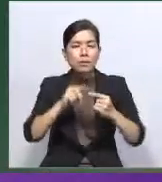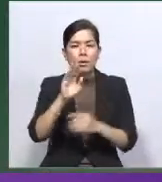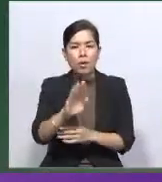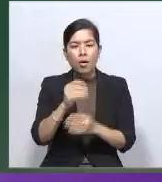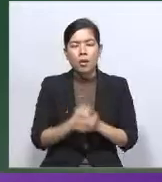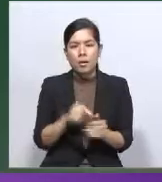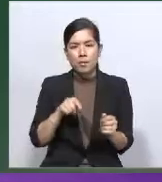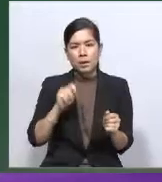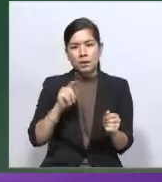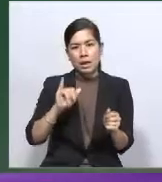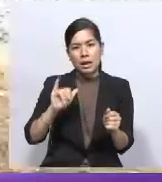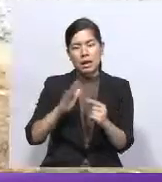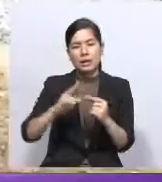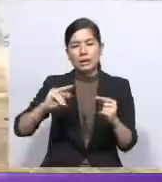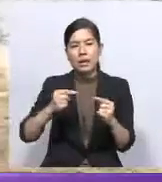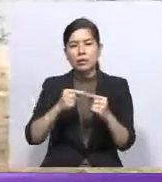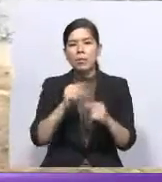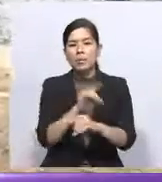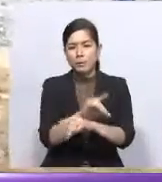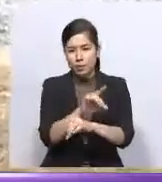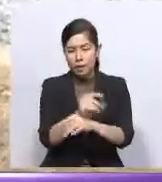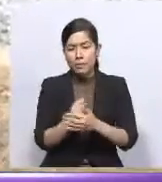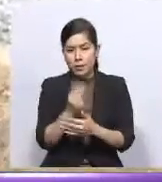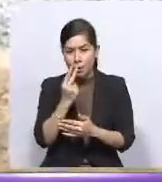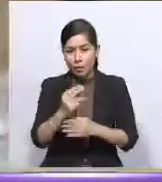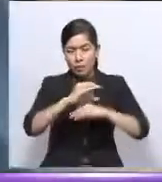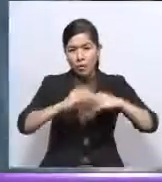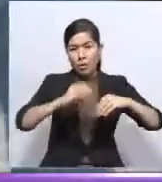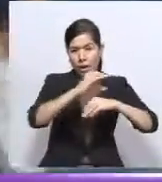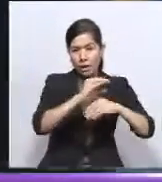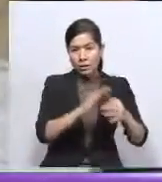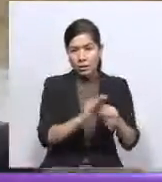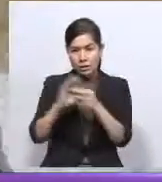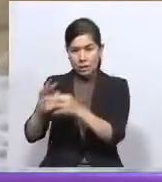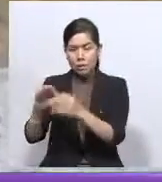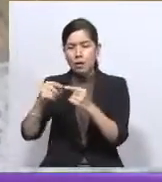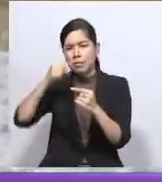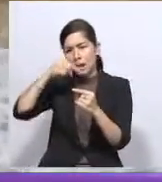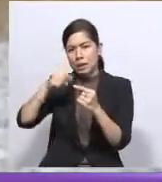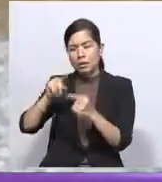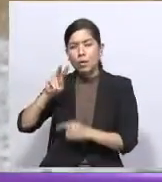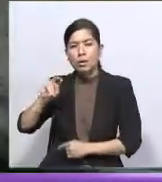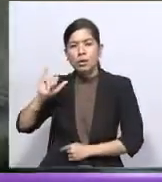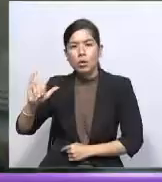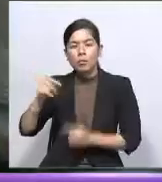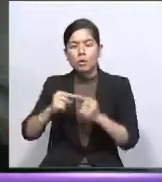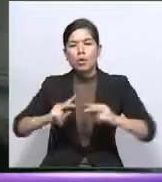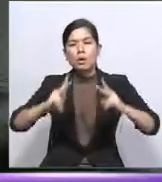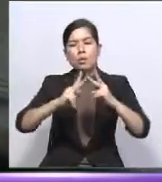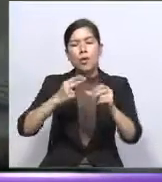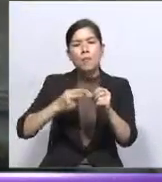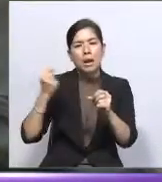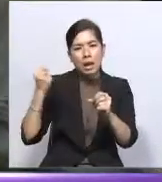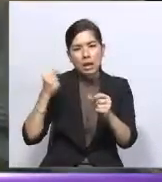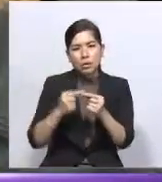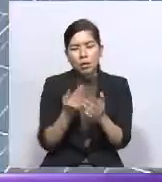ปุกอำเภอท่ายางจังหวัดเพชรบุรีโดยโครงการนี้เป็นหนึ่งในโครงการไทยนิยมยั่งยืนที่กระทรวงพลังงานได้สนับสนุนงบประมา